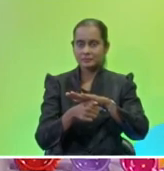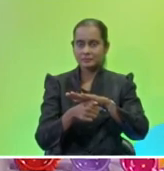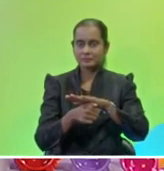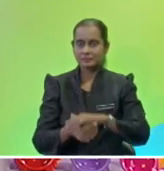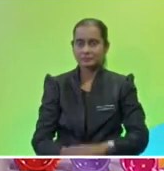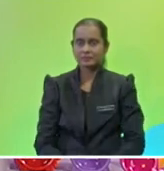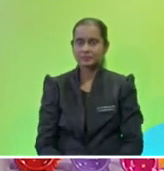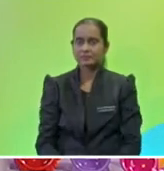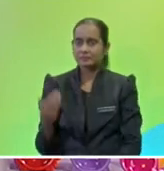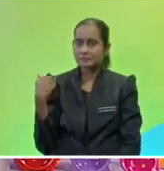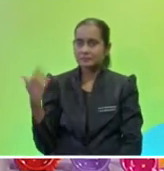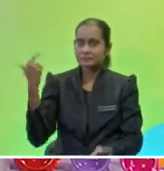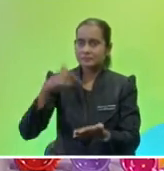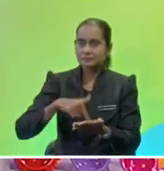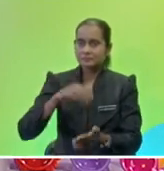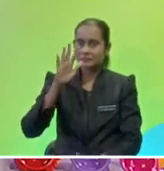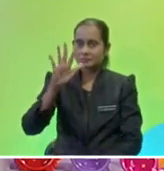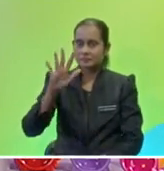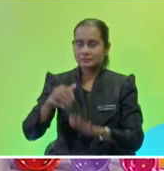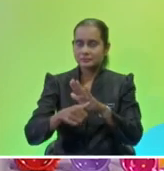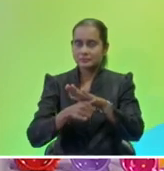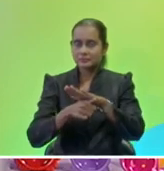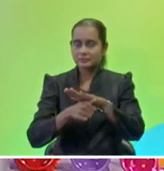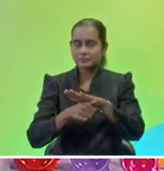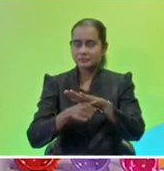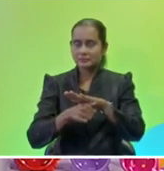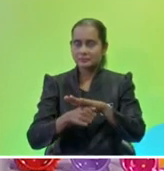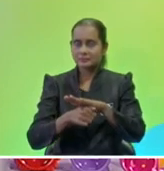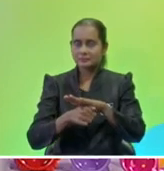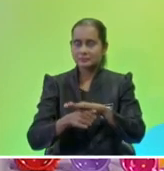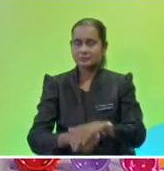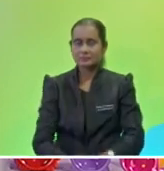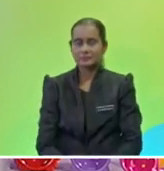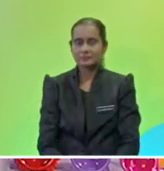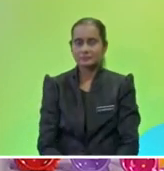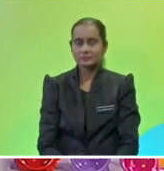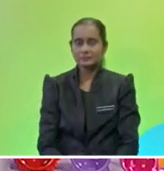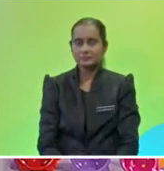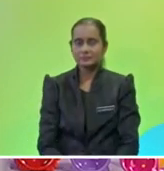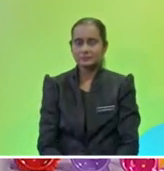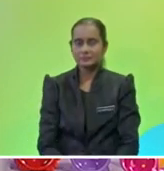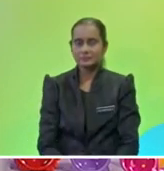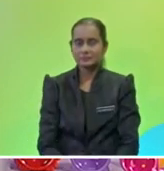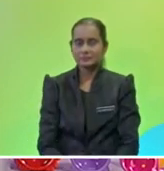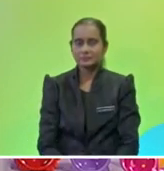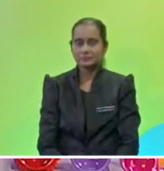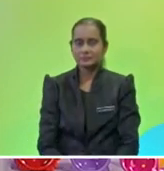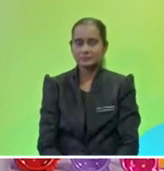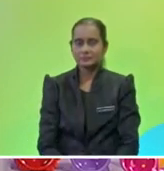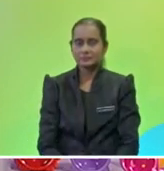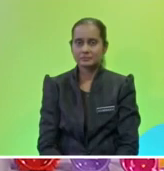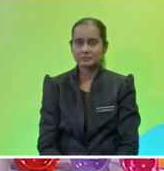ada lagi lima siput Ada lagi Ada lagi nime